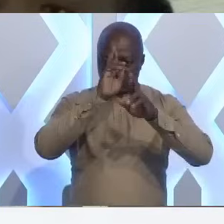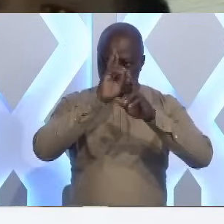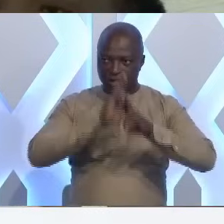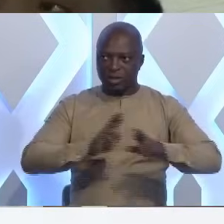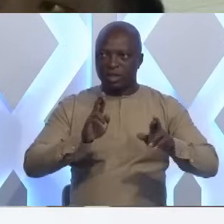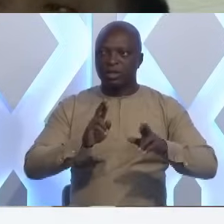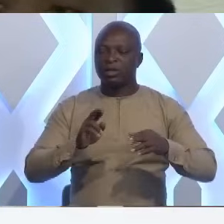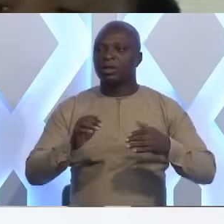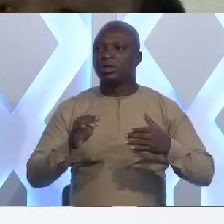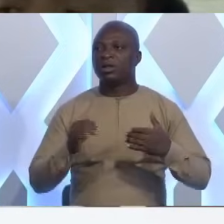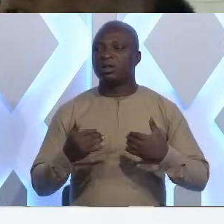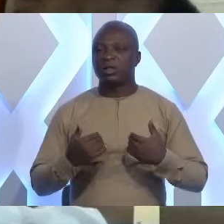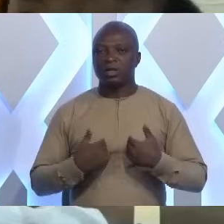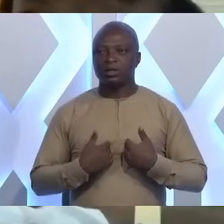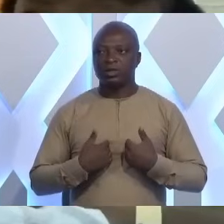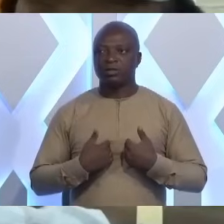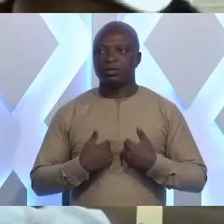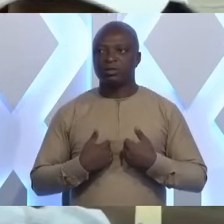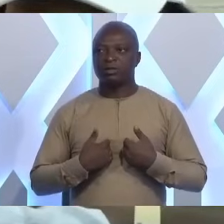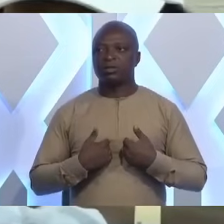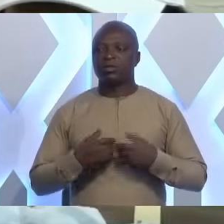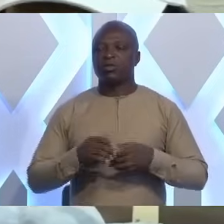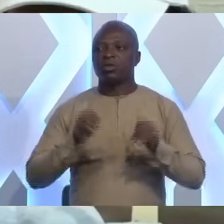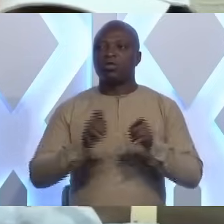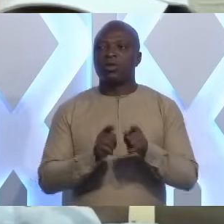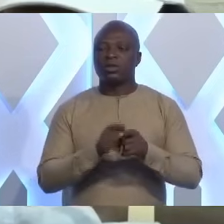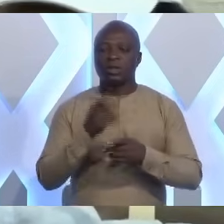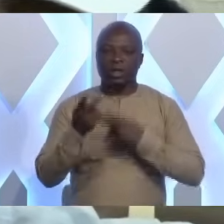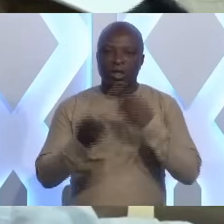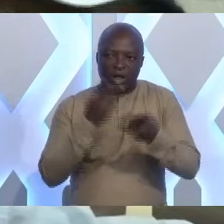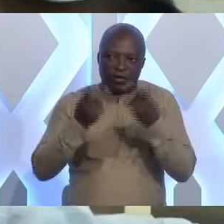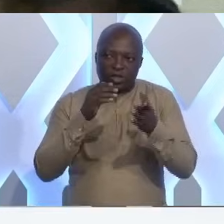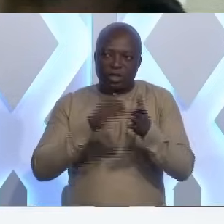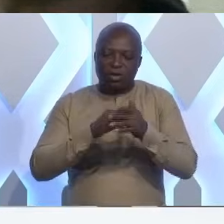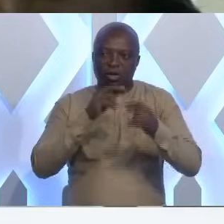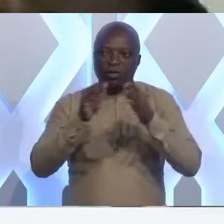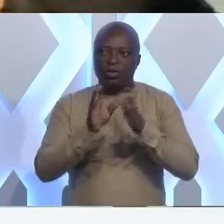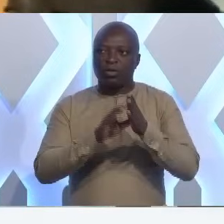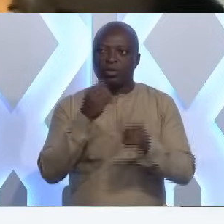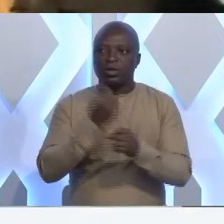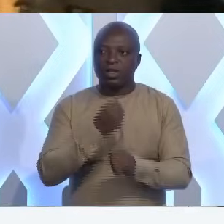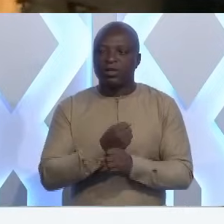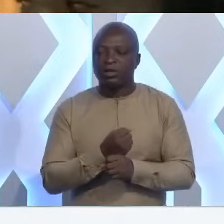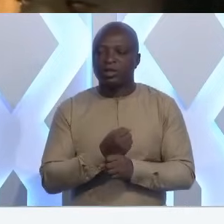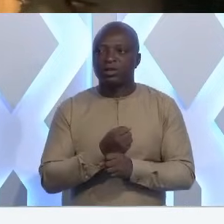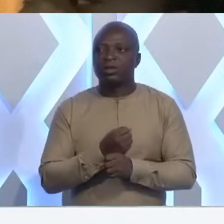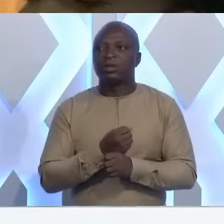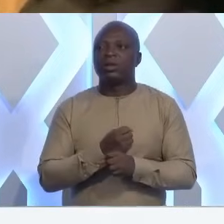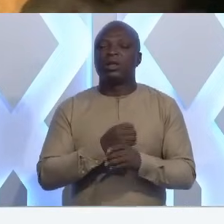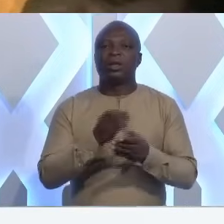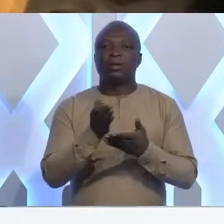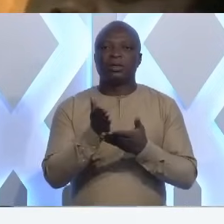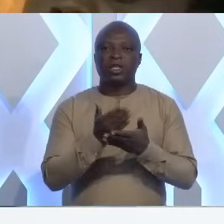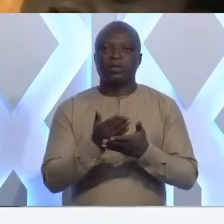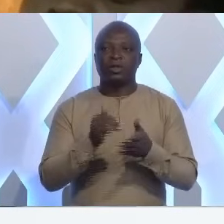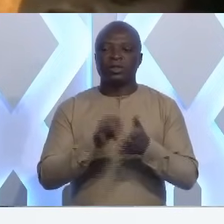Il s'agit de pouvoir revisiter au niveau du Code du travail les aspects de